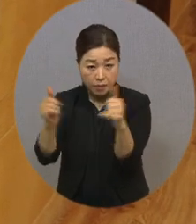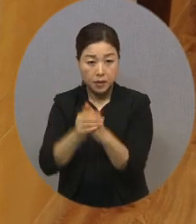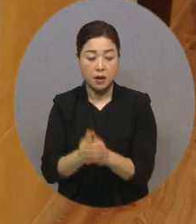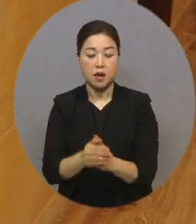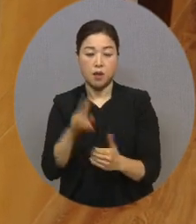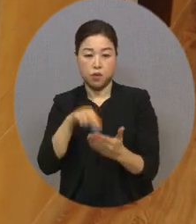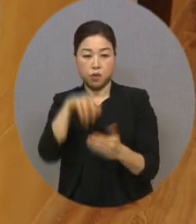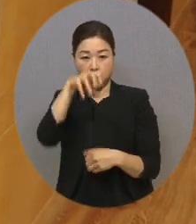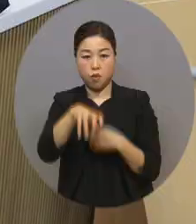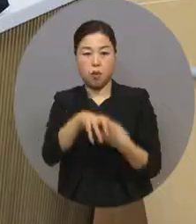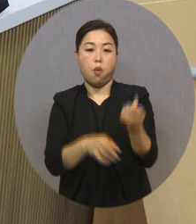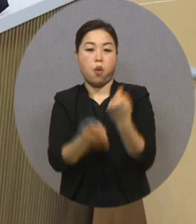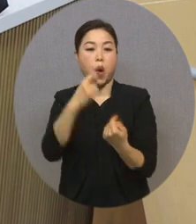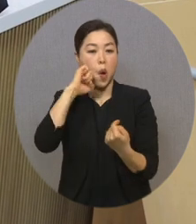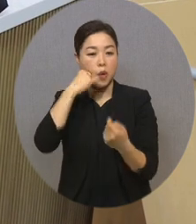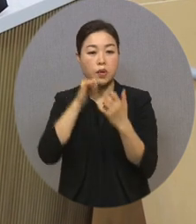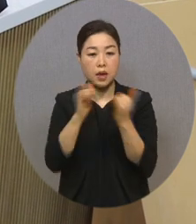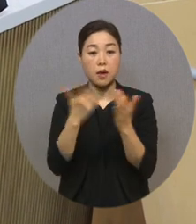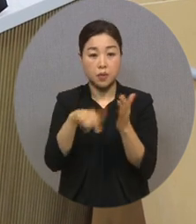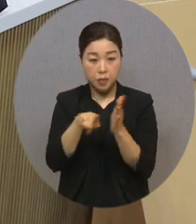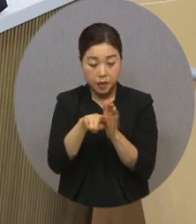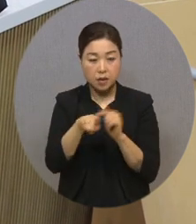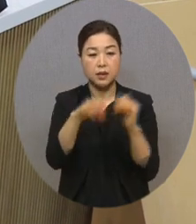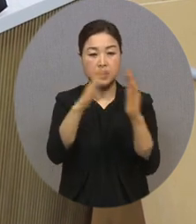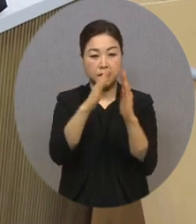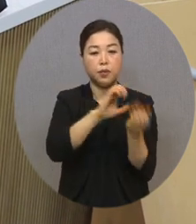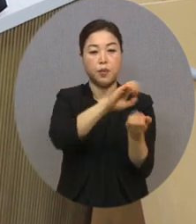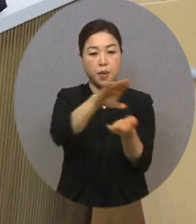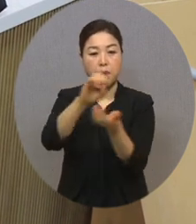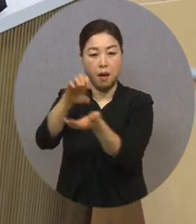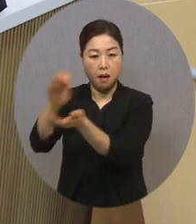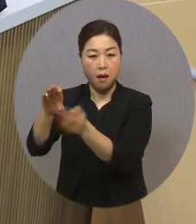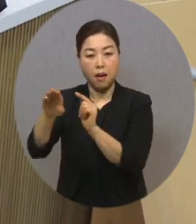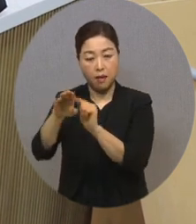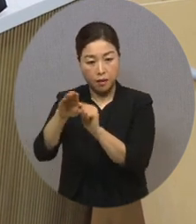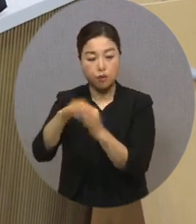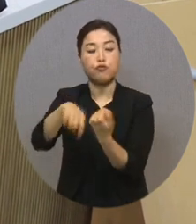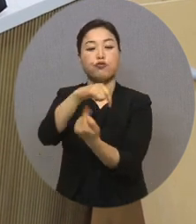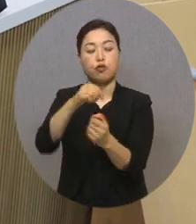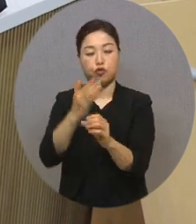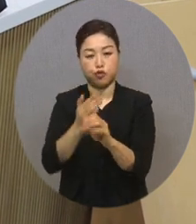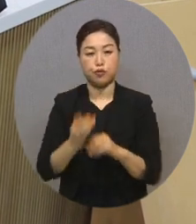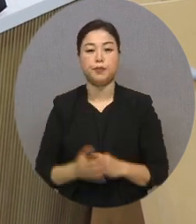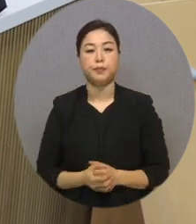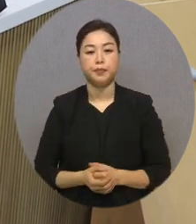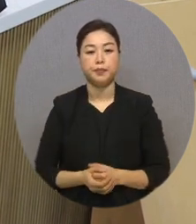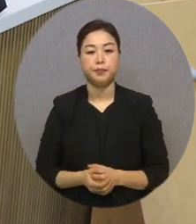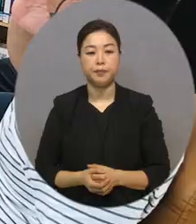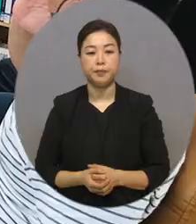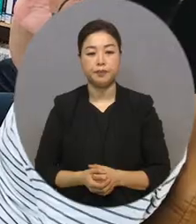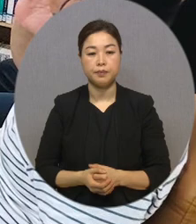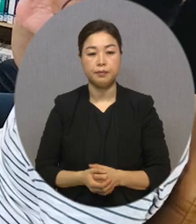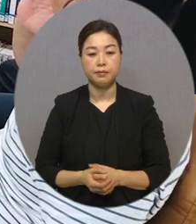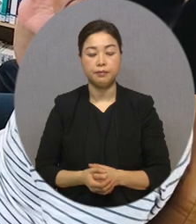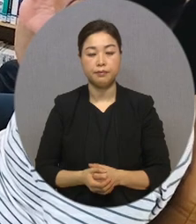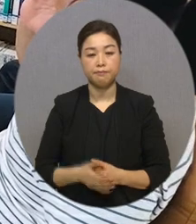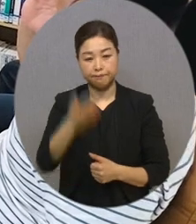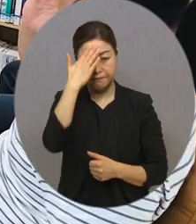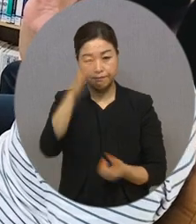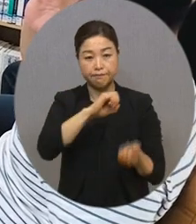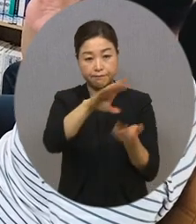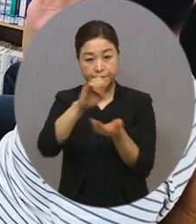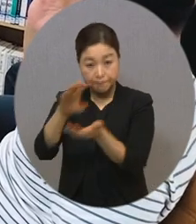독서 취약계층을 위해 책을 집으로 배달해주는 도서 무료 택배를 운영 중입니다. 무료 택배